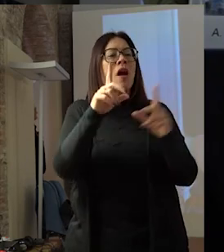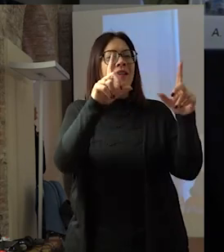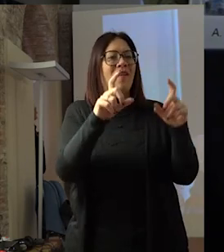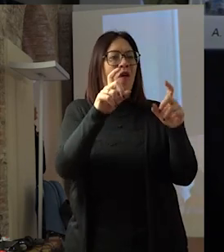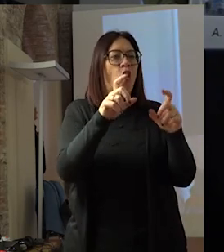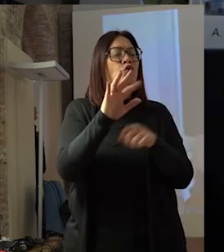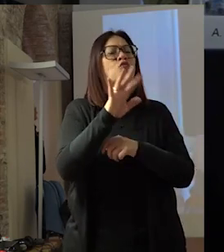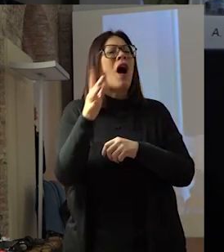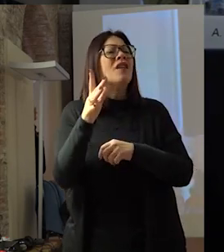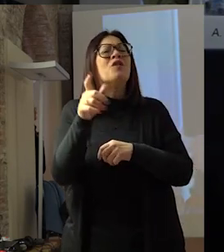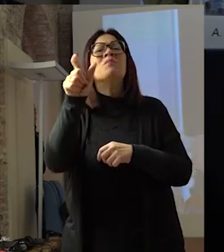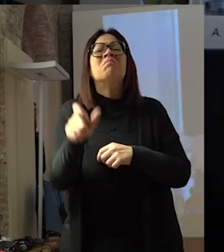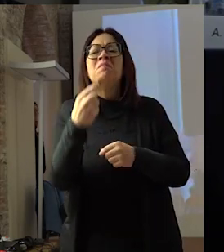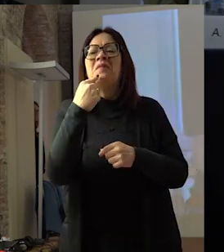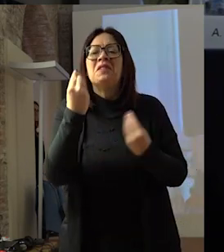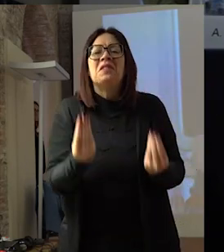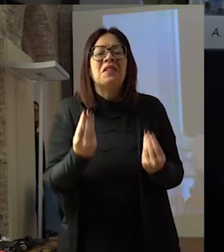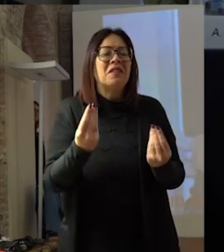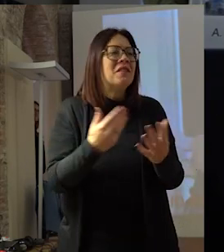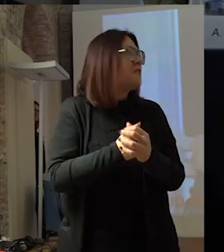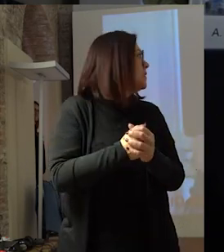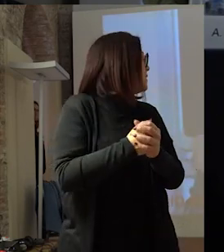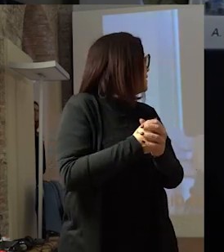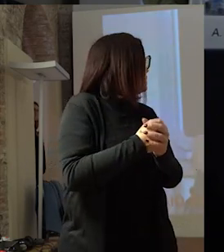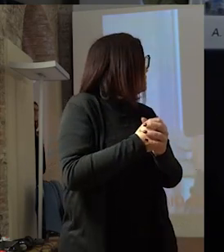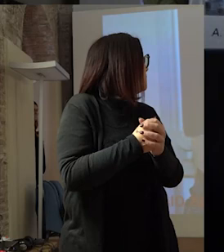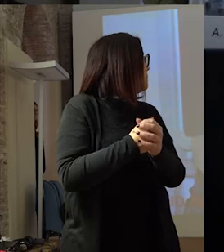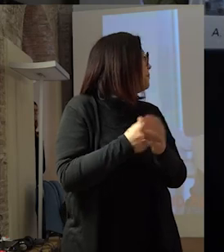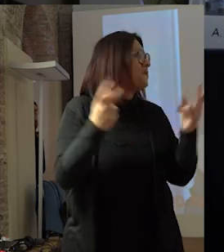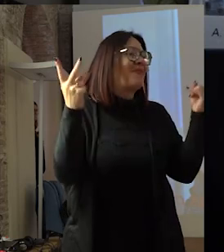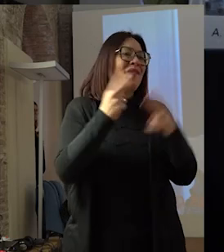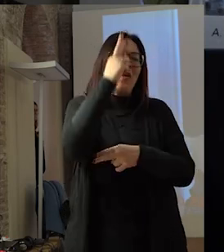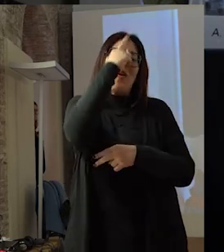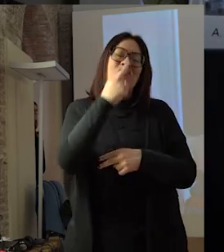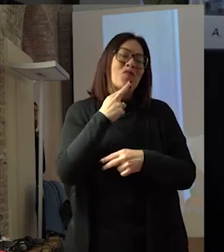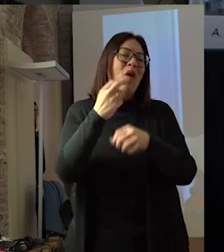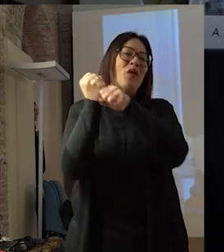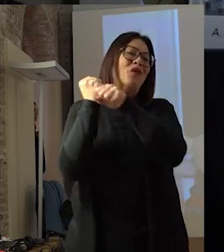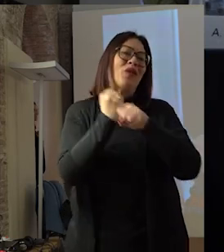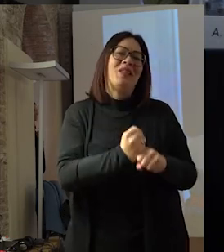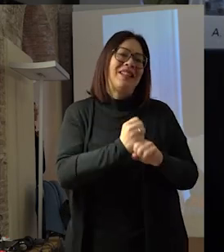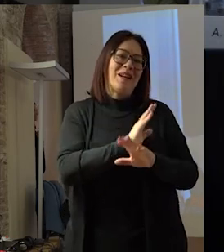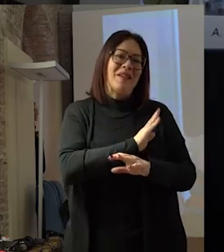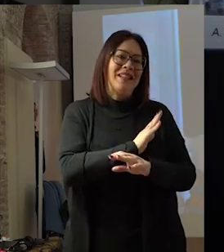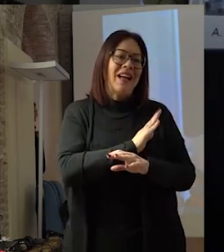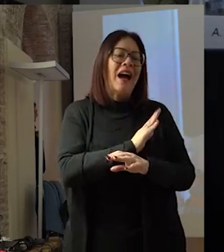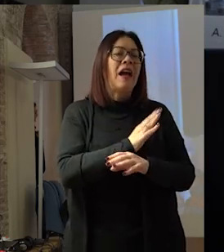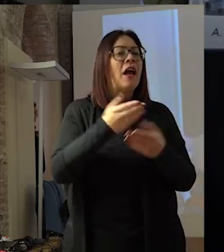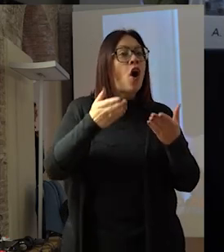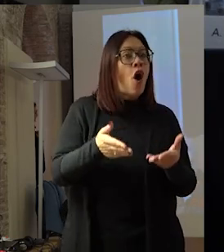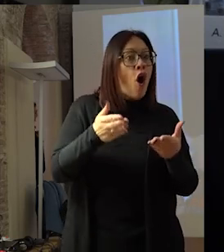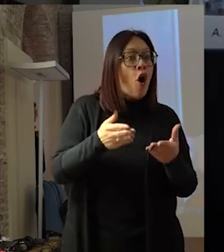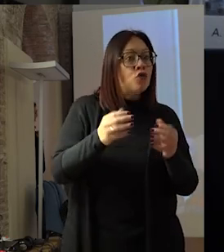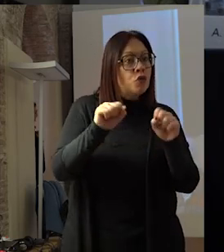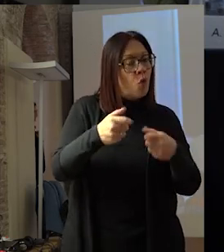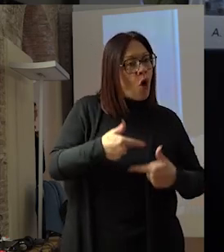personaggio che onestamente ha avuto un ruolo determinante per quello che oggi possiamo offrire a livello